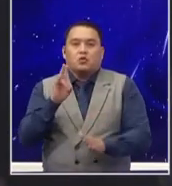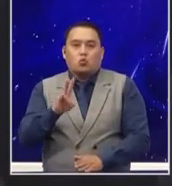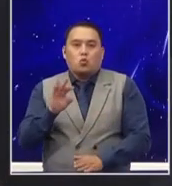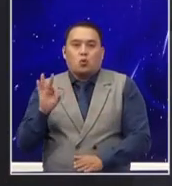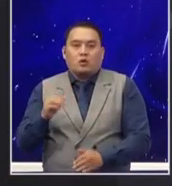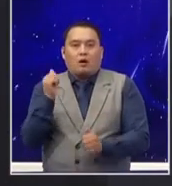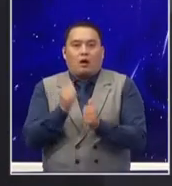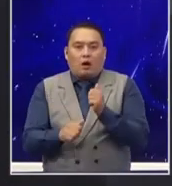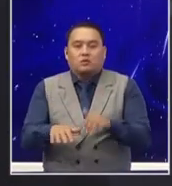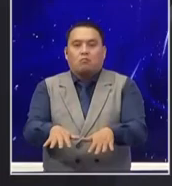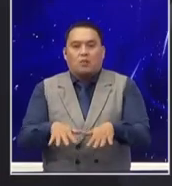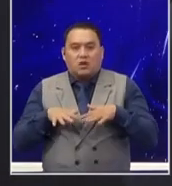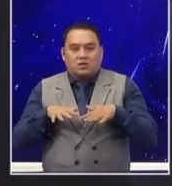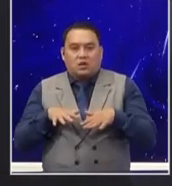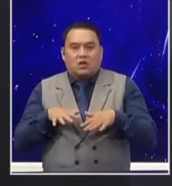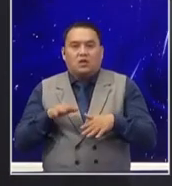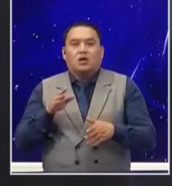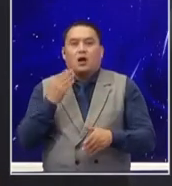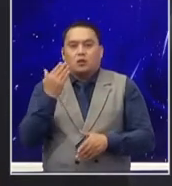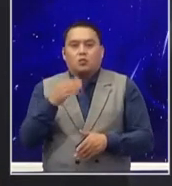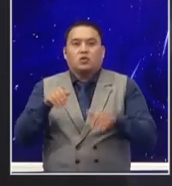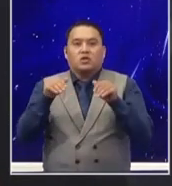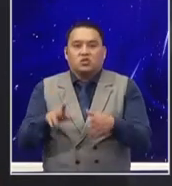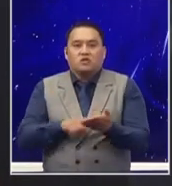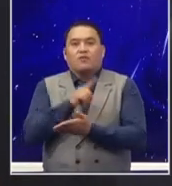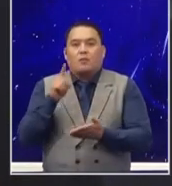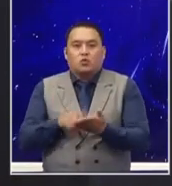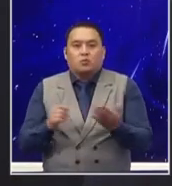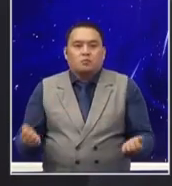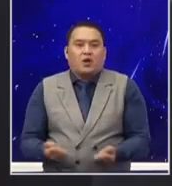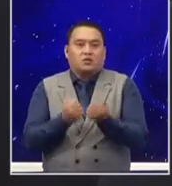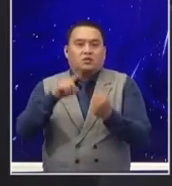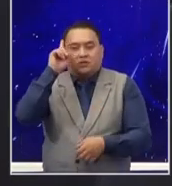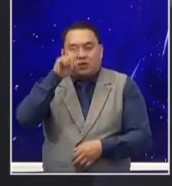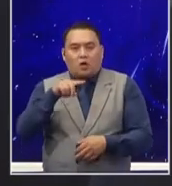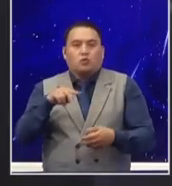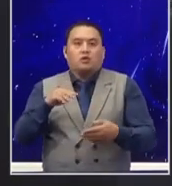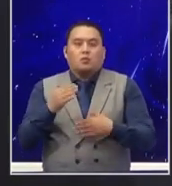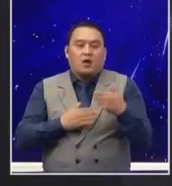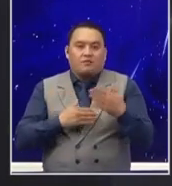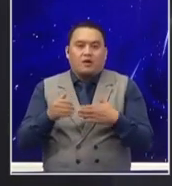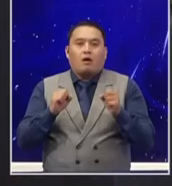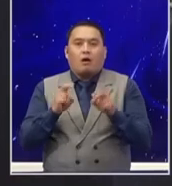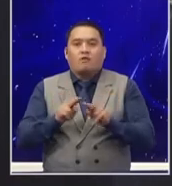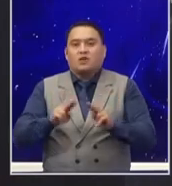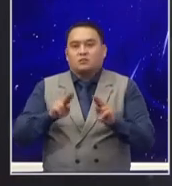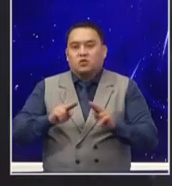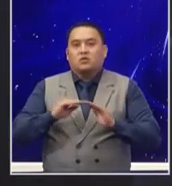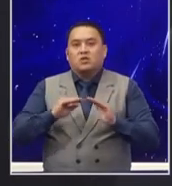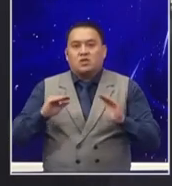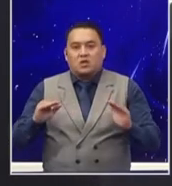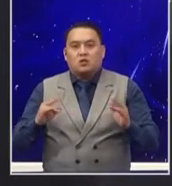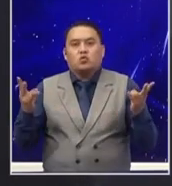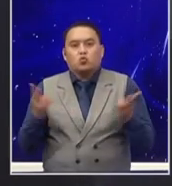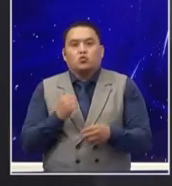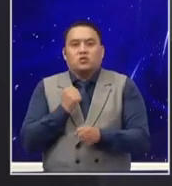каждом маслихате, мажилисе, они будут решать вопросы, поддерживать, потому что они знают эту профессию. Как воспитывать детей, что для этого